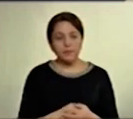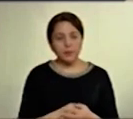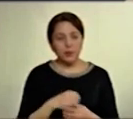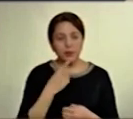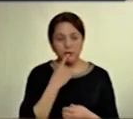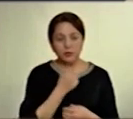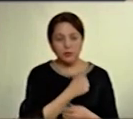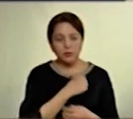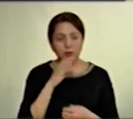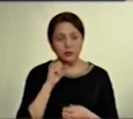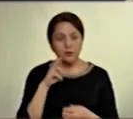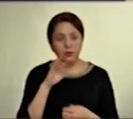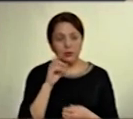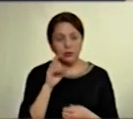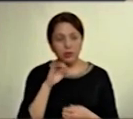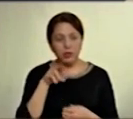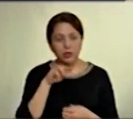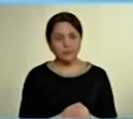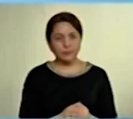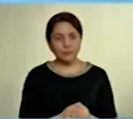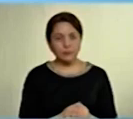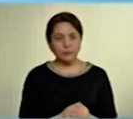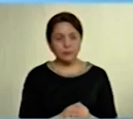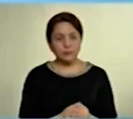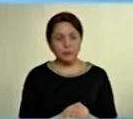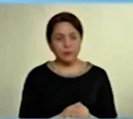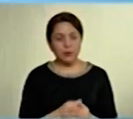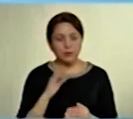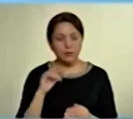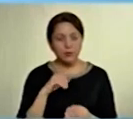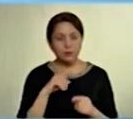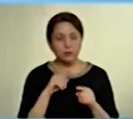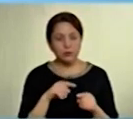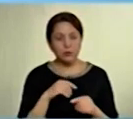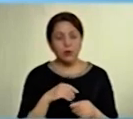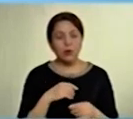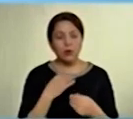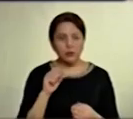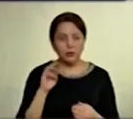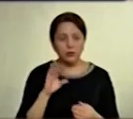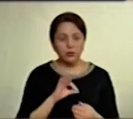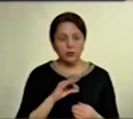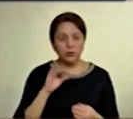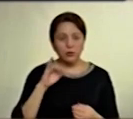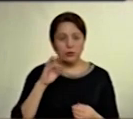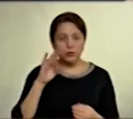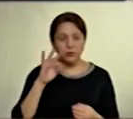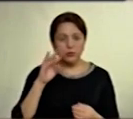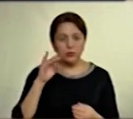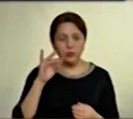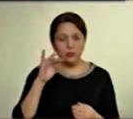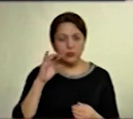harbiy salohiyatini oshirib turgan ekan. Va ana shu natijada hattoki Yunoniston